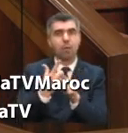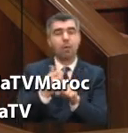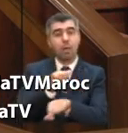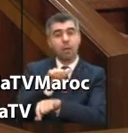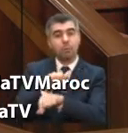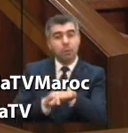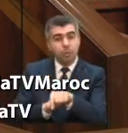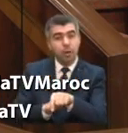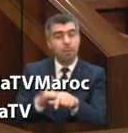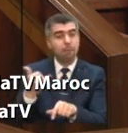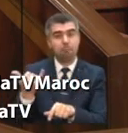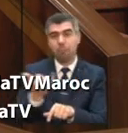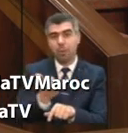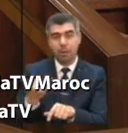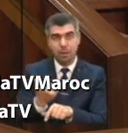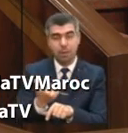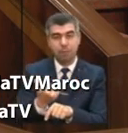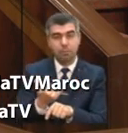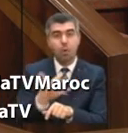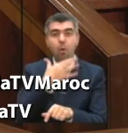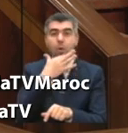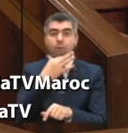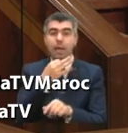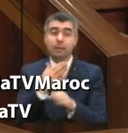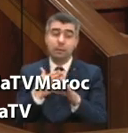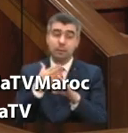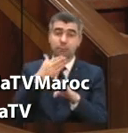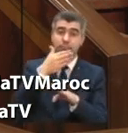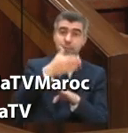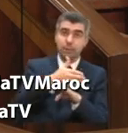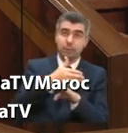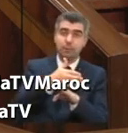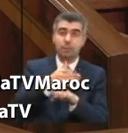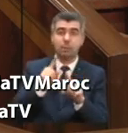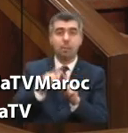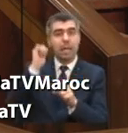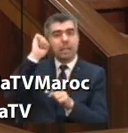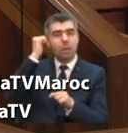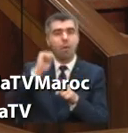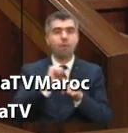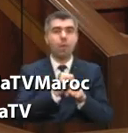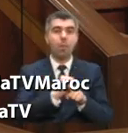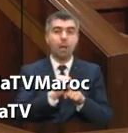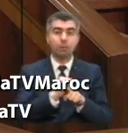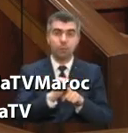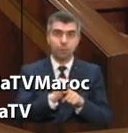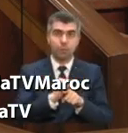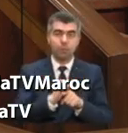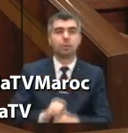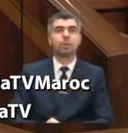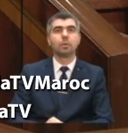توفير الحمايه الاجتماعيه ولوج هاد الناس اللي تيشتغلوا في القطاع الغير مهيكل للتكوين، وبالتالي هاد